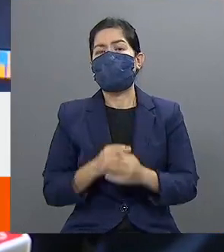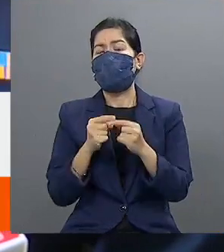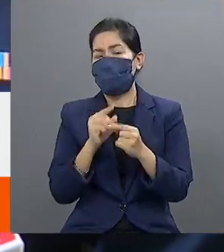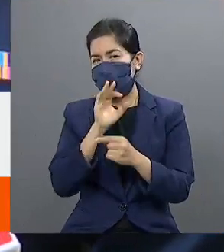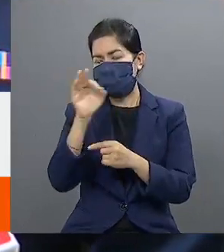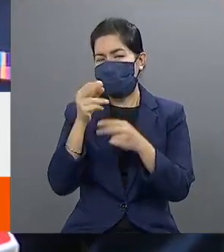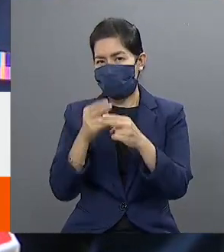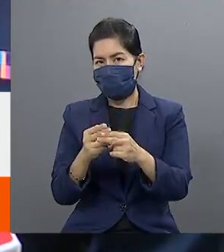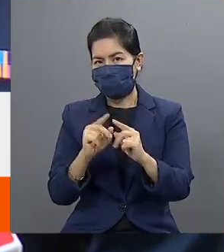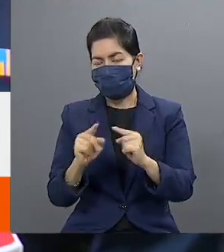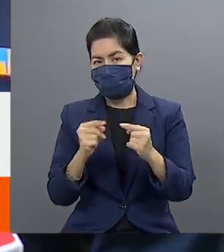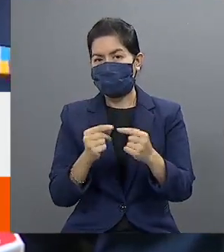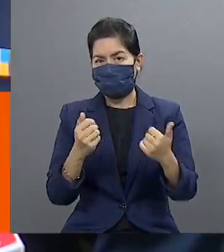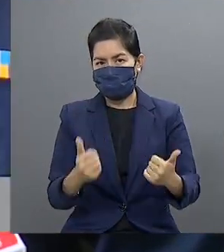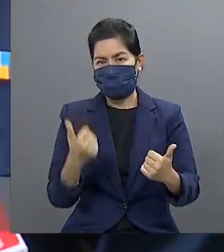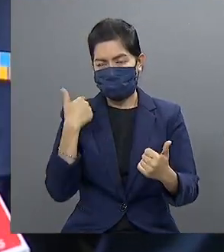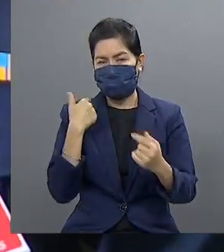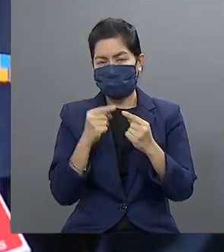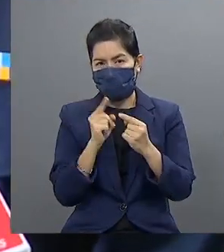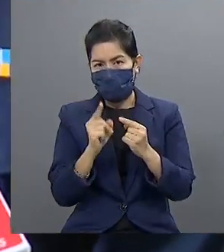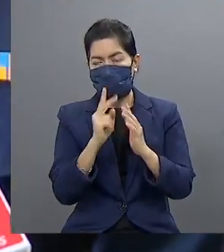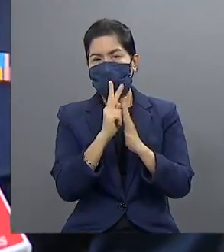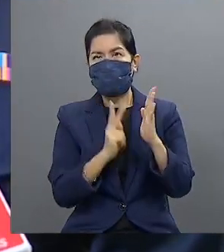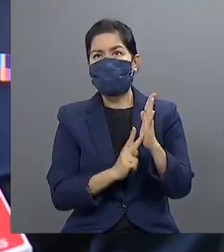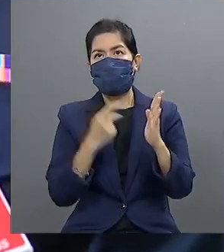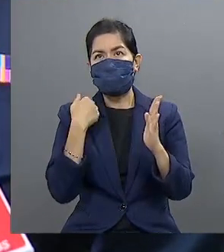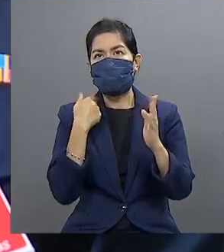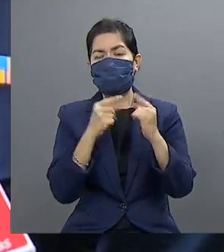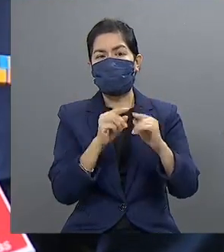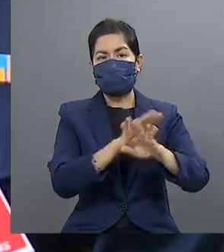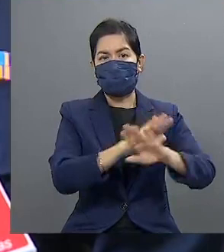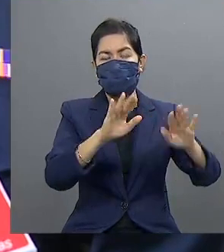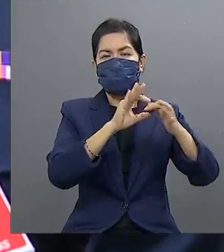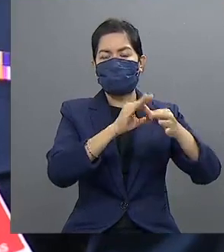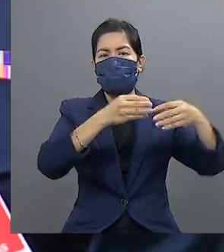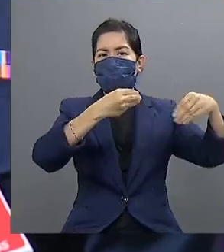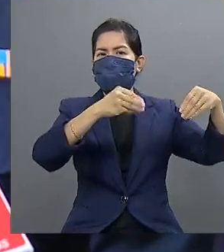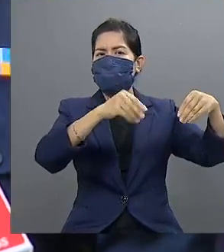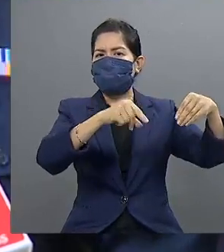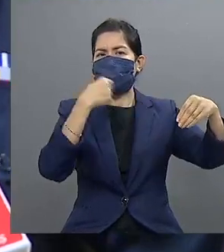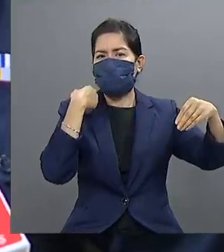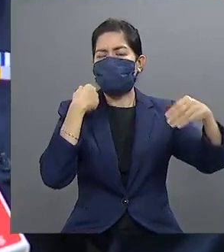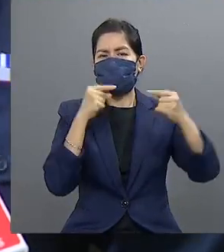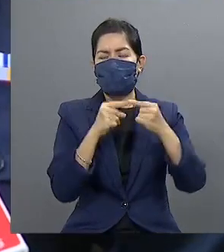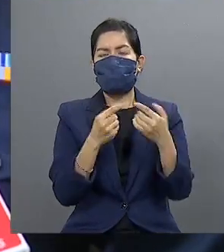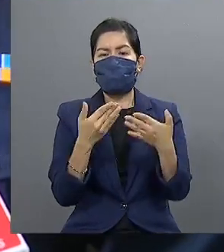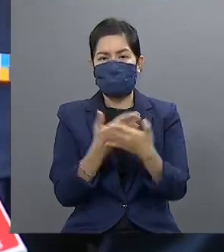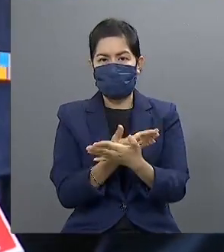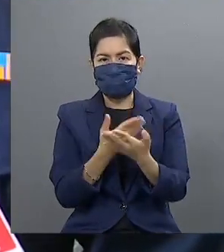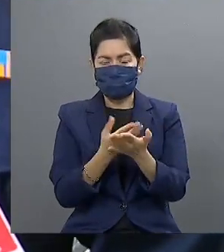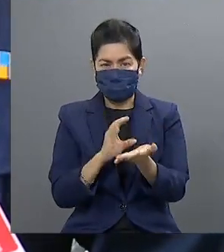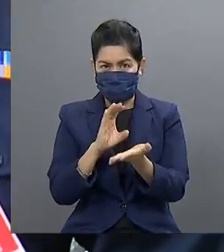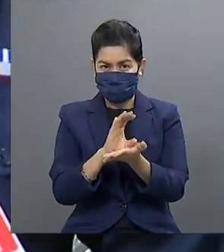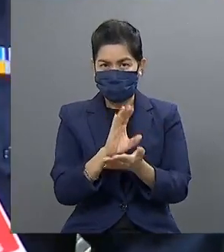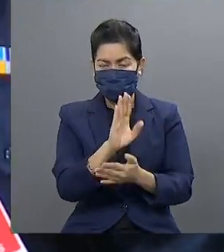ำเป็นต้องใช้มาตรการทางกฎหมายในการเพิกถอนใบอนุญาตแล้วก็ให้ทางกองทุนเนี่ยเข้ามาดูแลเยียวยาความเสียหายกับทางพี่น้องประชาชน